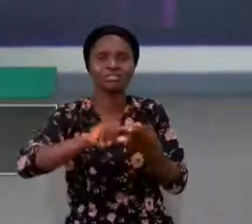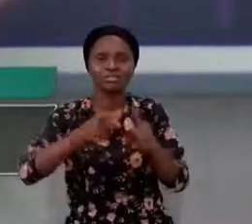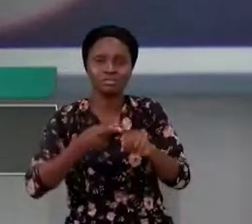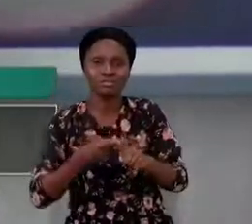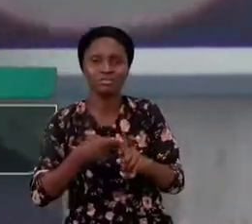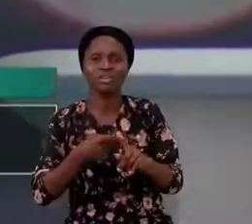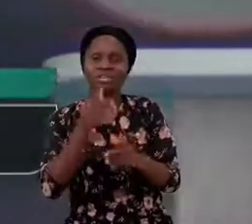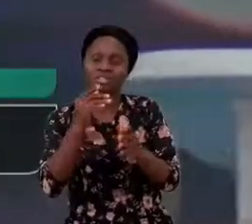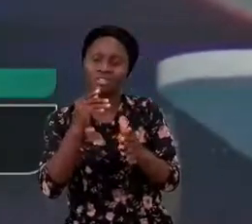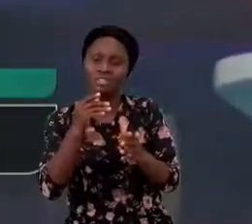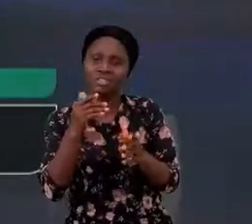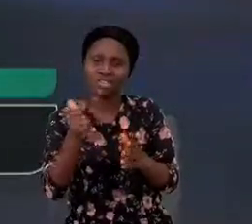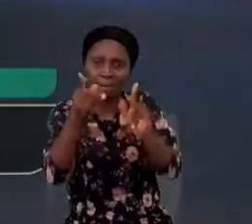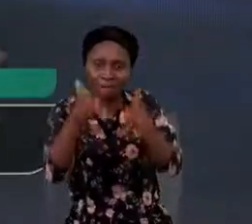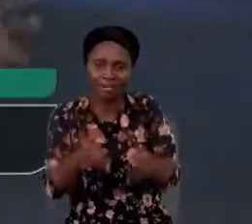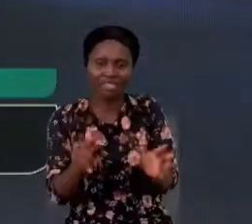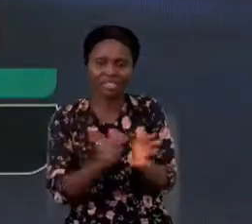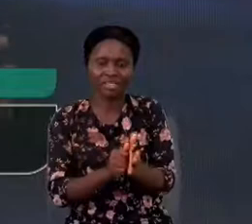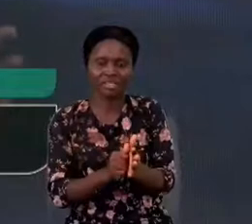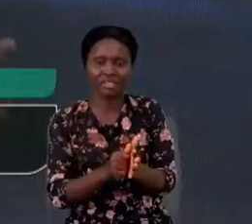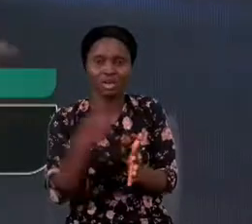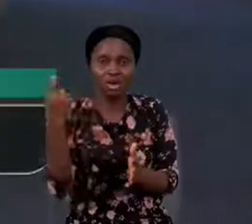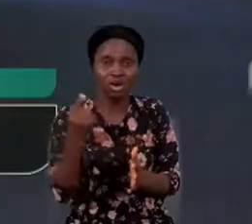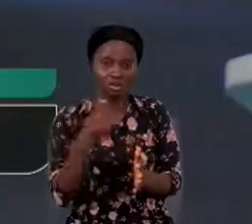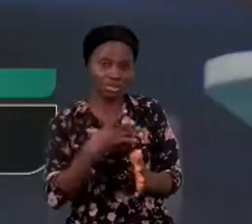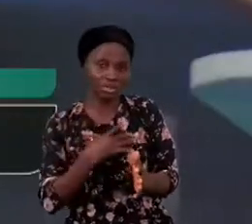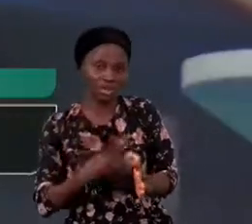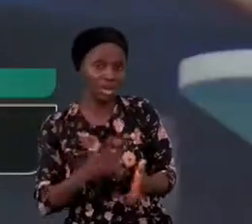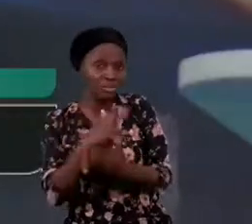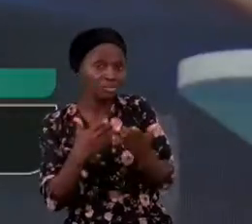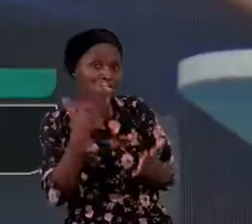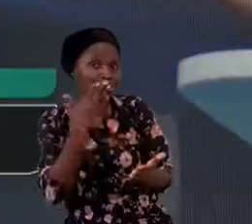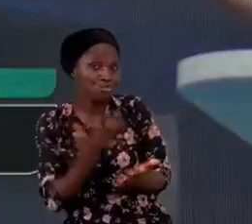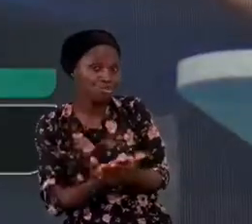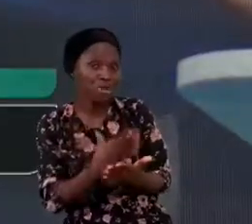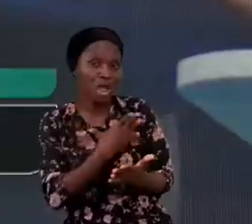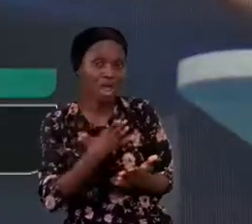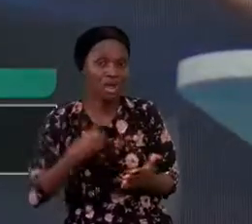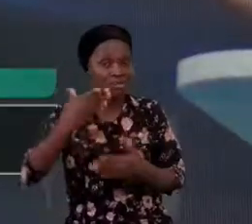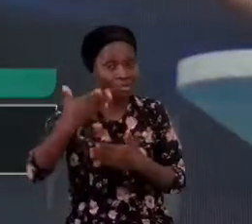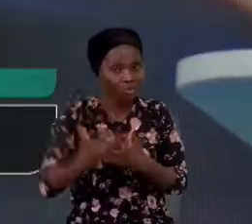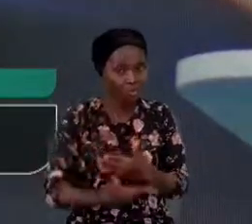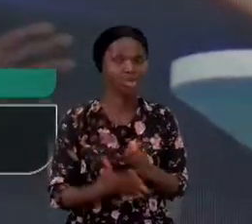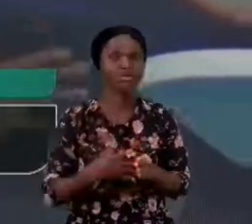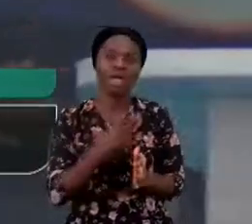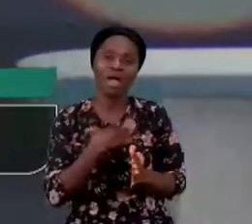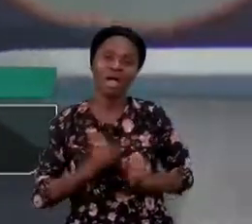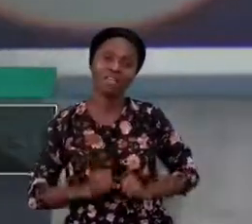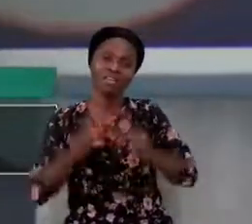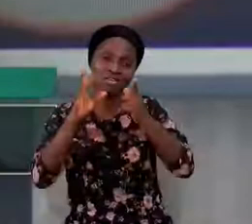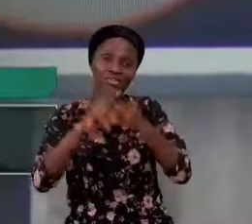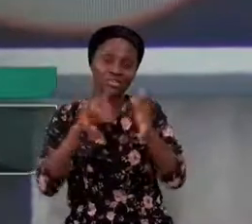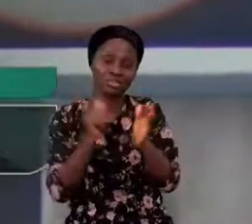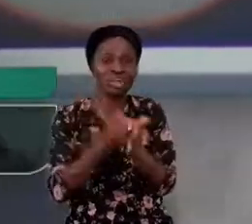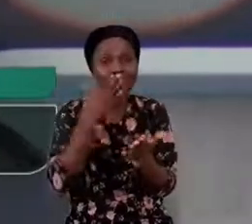et il dit, oh, je cède à cela. Je veux être ce type d'homme, ce type de femme, ce type de garçon,